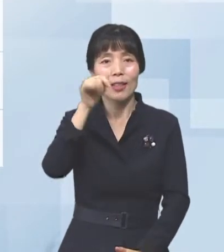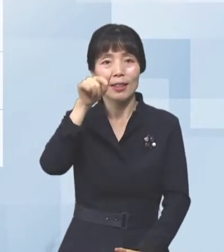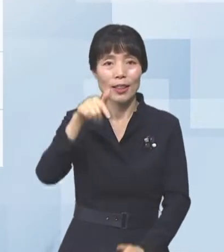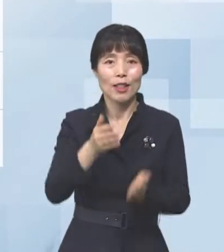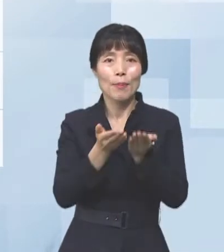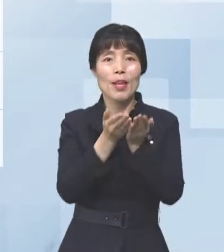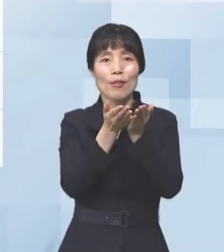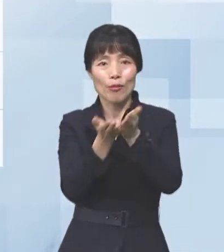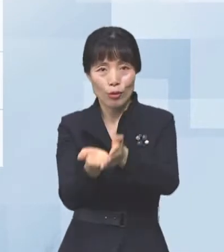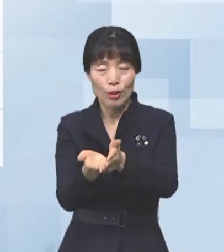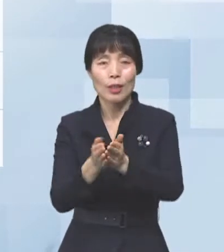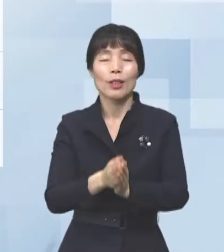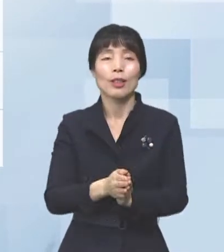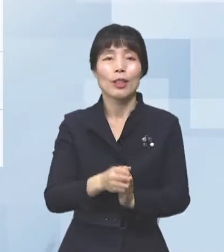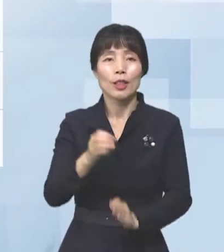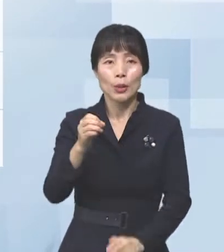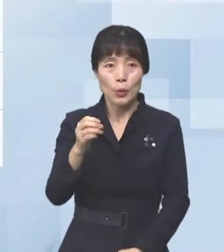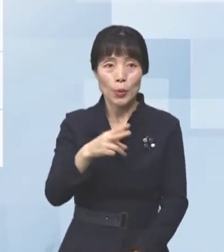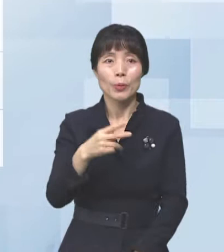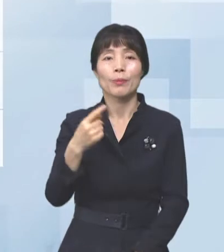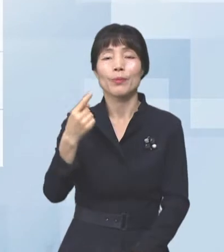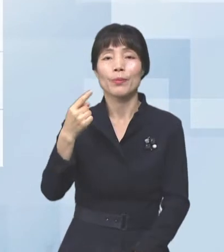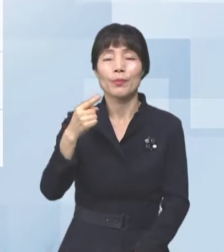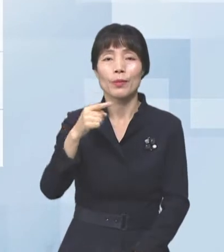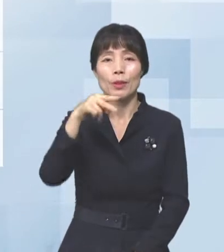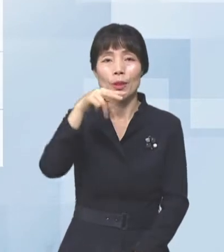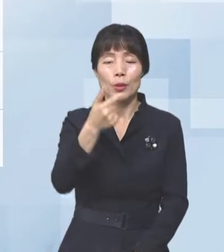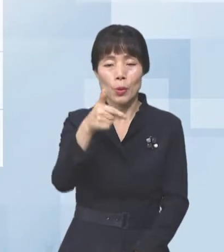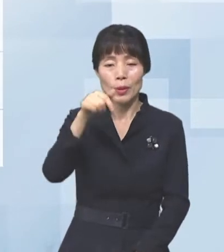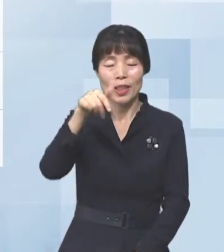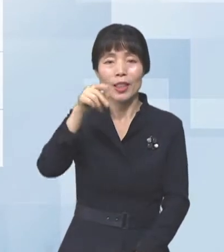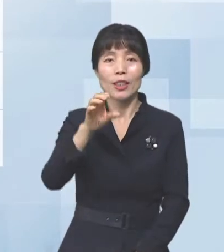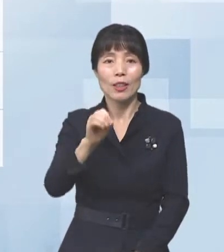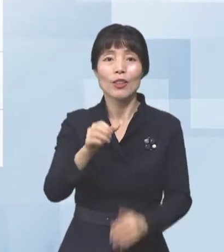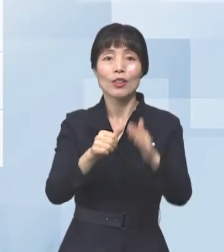1936년엔 성기정 선수가 올림픽에서 금메달을 목에 걸었고,